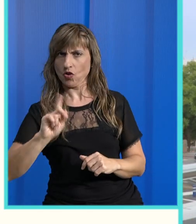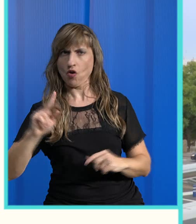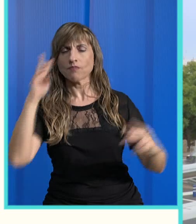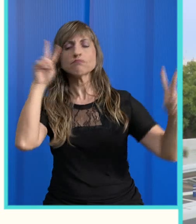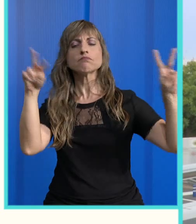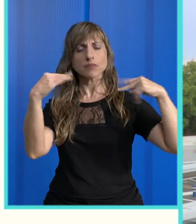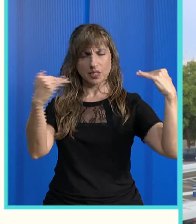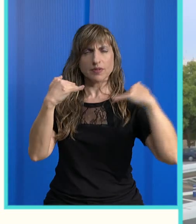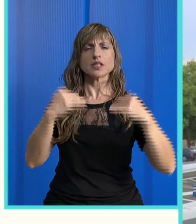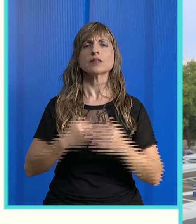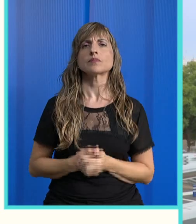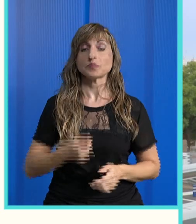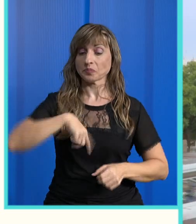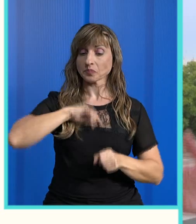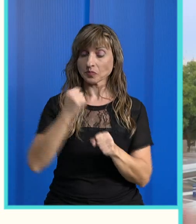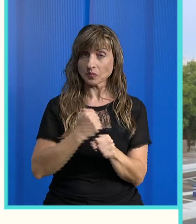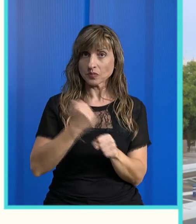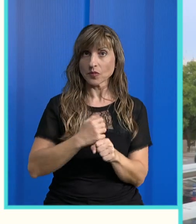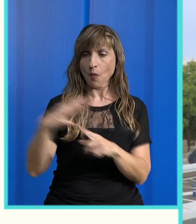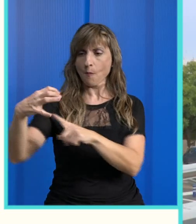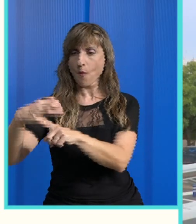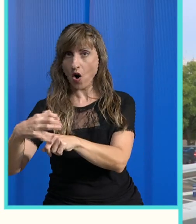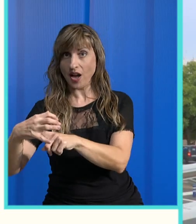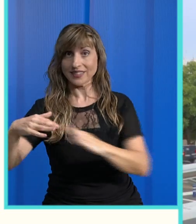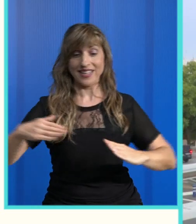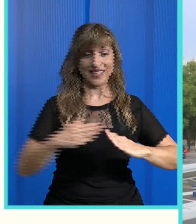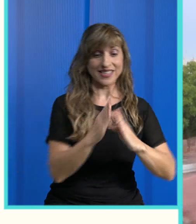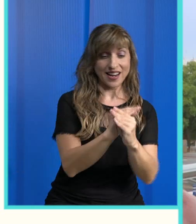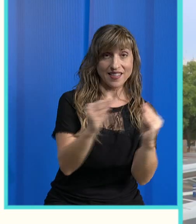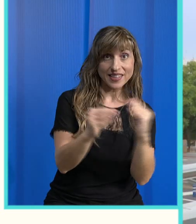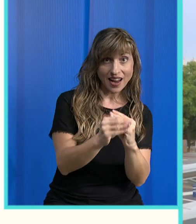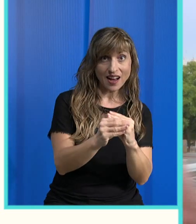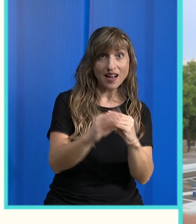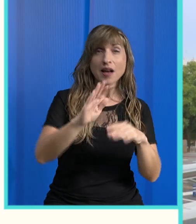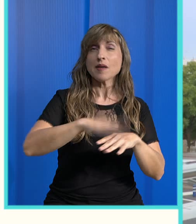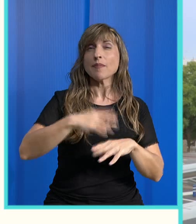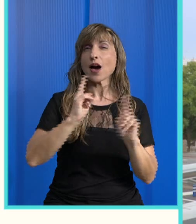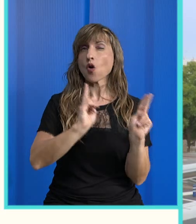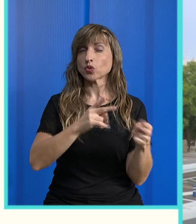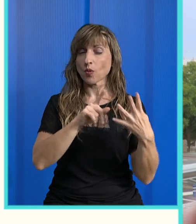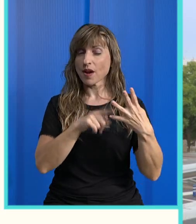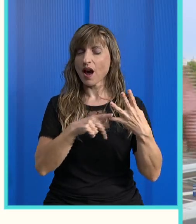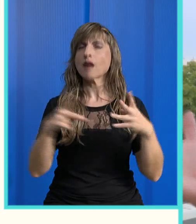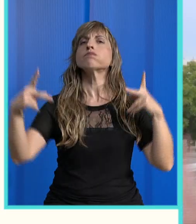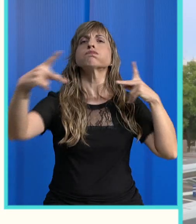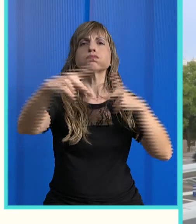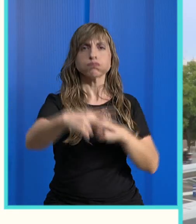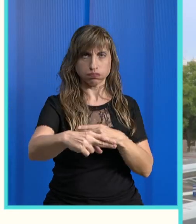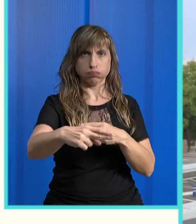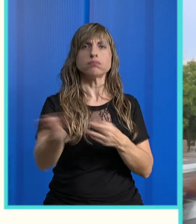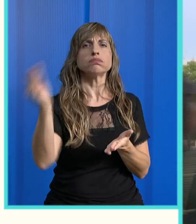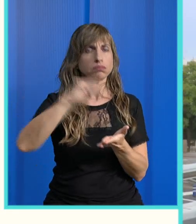treballant amb gent de Montgat i de Sant Adrià per tallar-la de cada final d'octubre en el marc